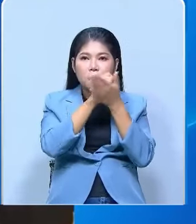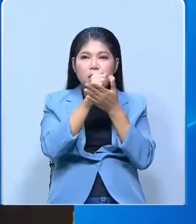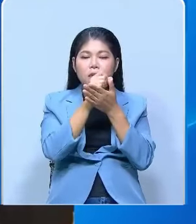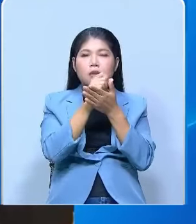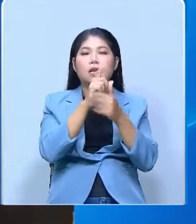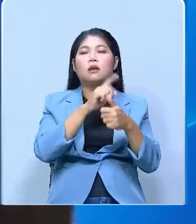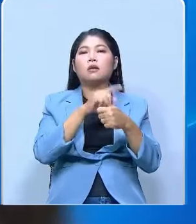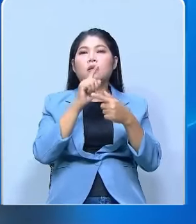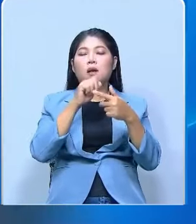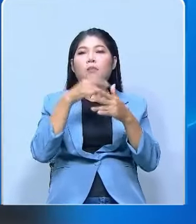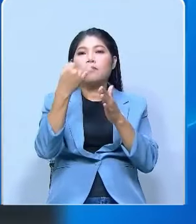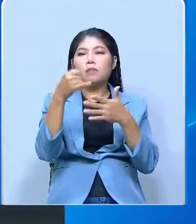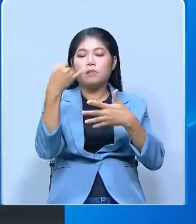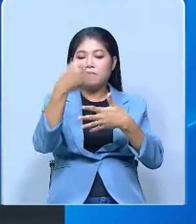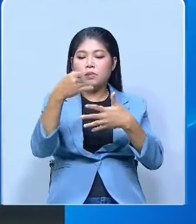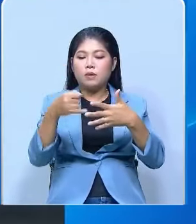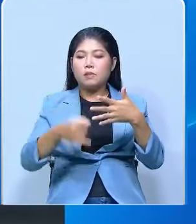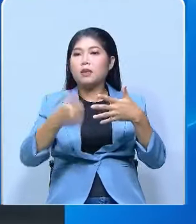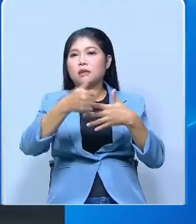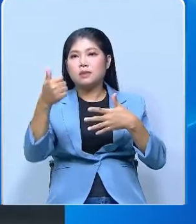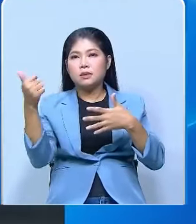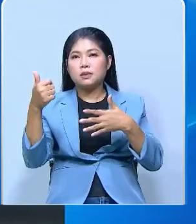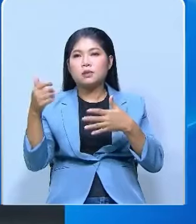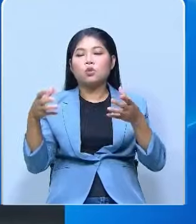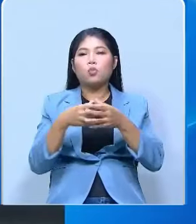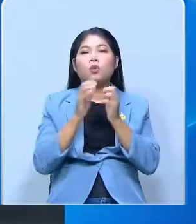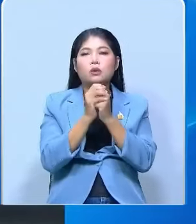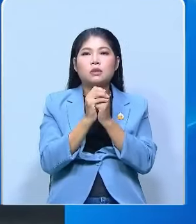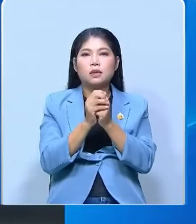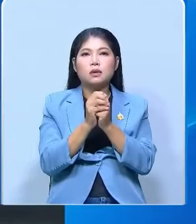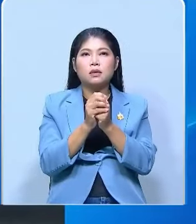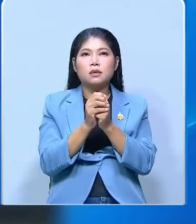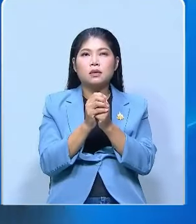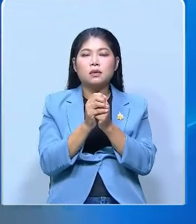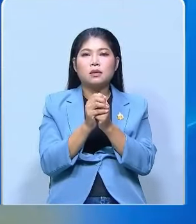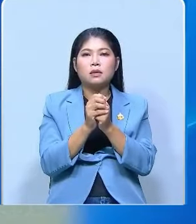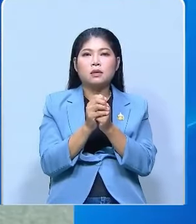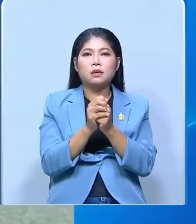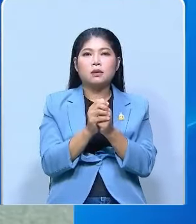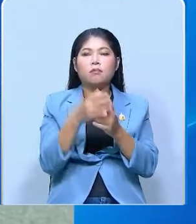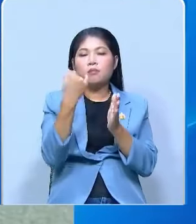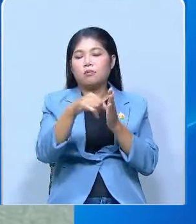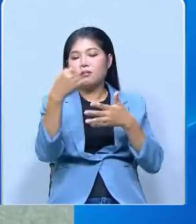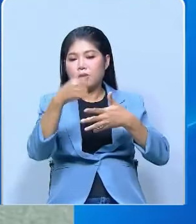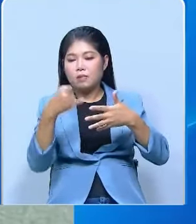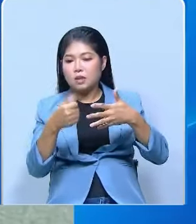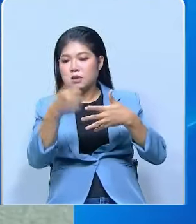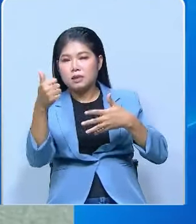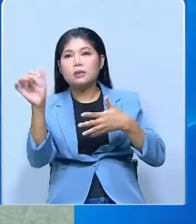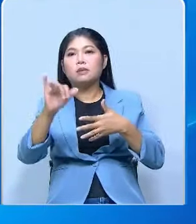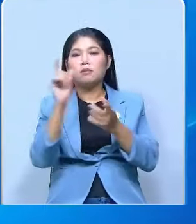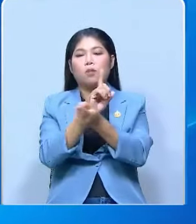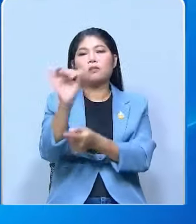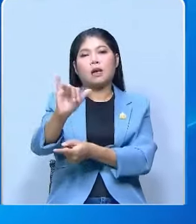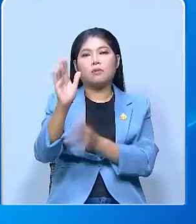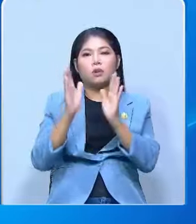องส่วนความผิดอื่นๆนะกับทางแก๊งชาวจีนเนี่ยก็ยังไม่พบความเชื่อมโยงครับแต่ว่าอย่างไรก็ตามตำรวจบอกว่าคดีแบบนี้มีผู้เสียห